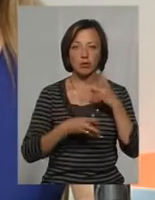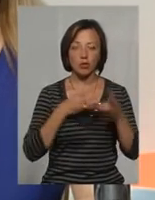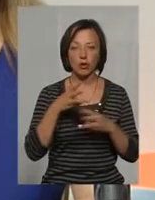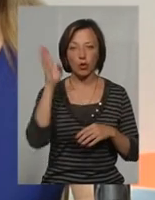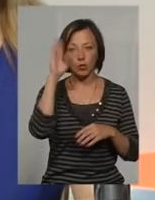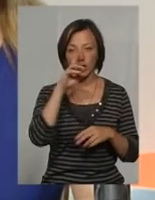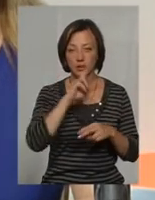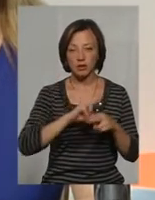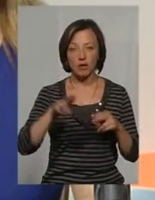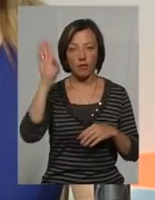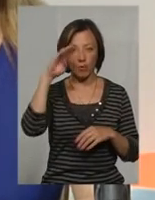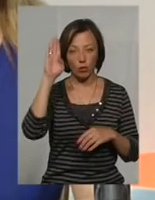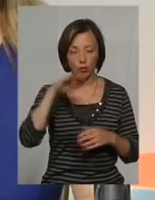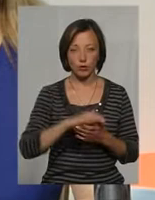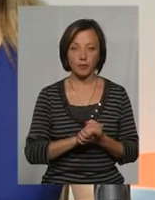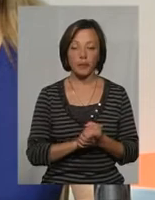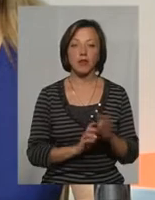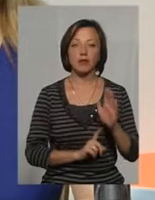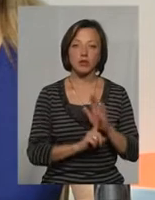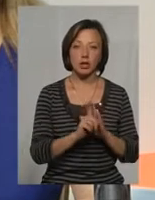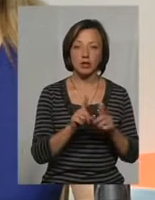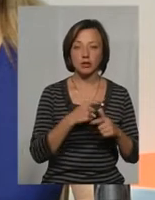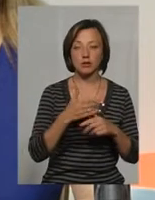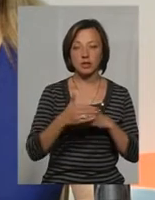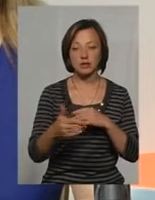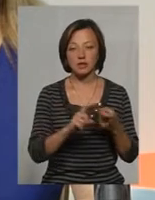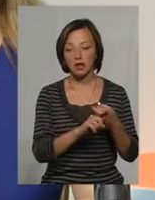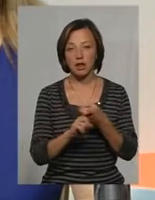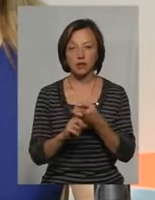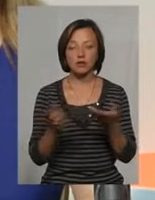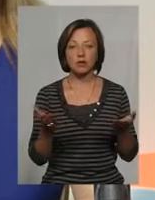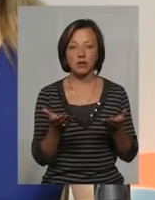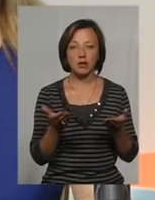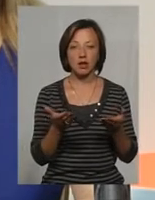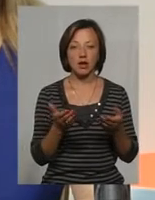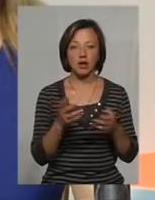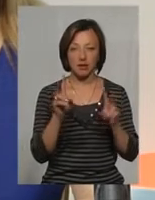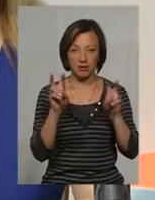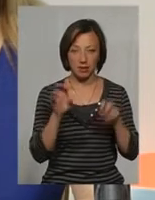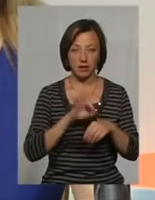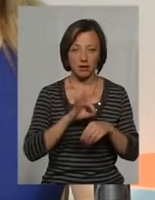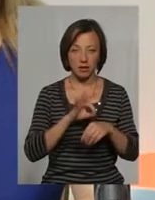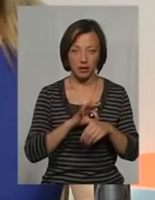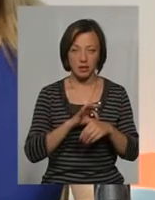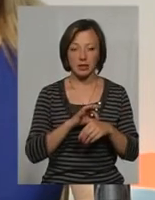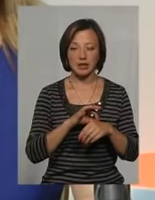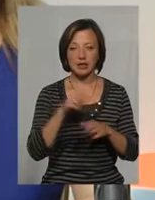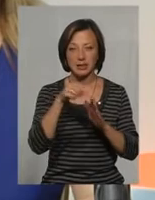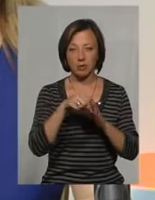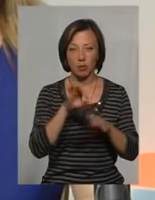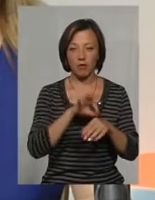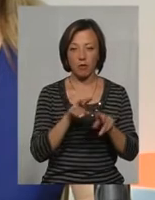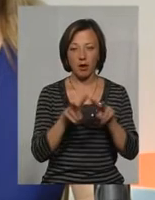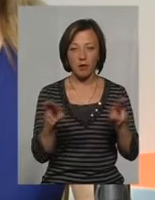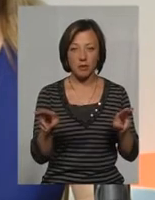людина зневоднюється. Спочатку чи пізніше, в залежності від збудника, клінічні симптоми